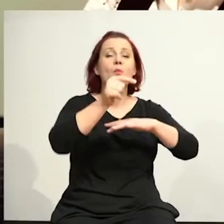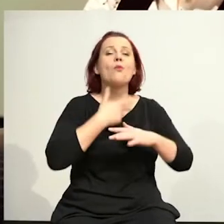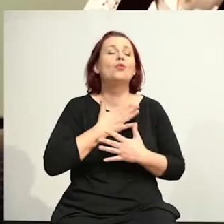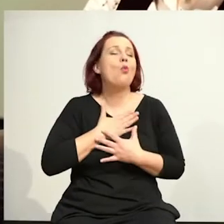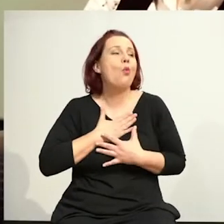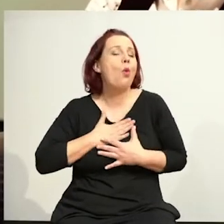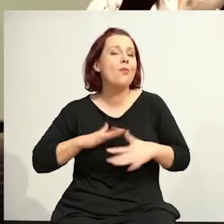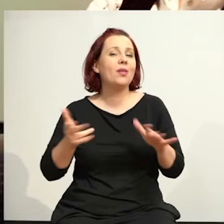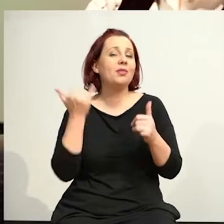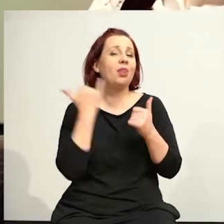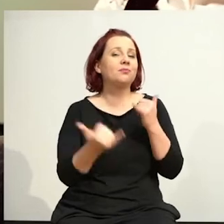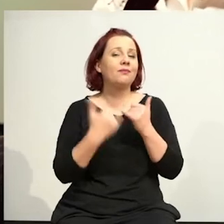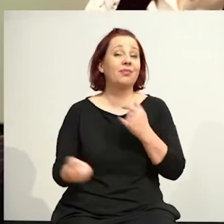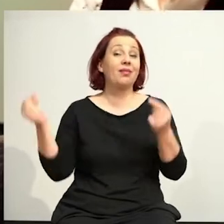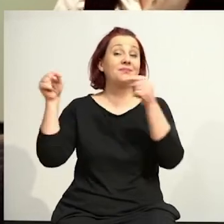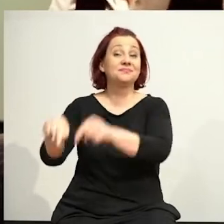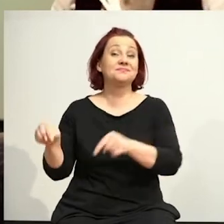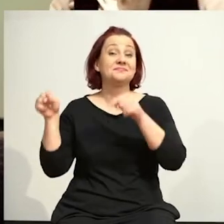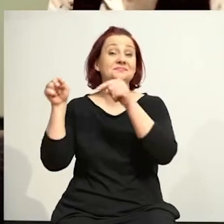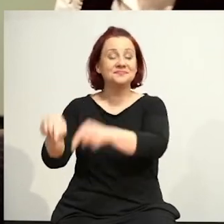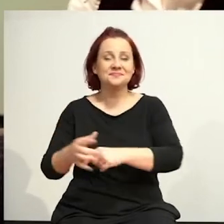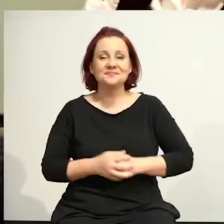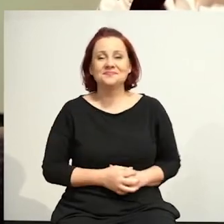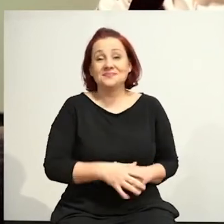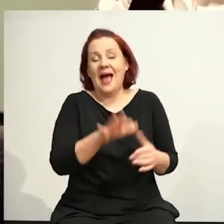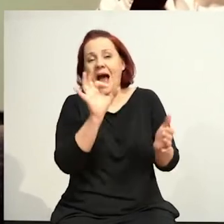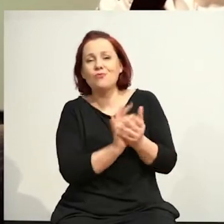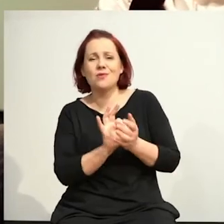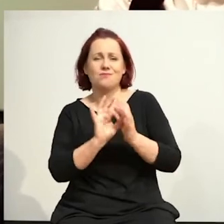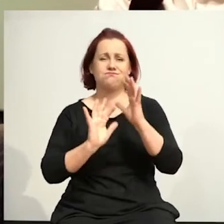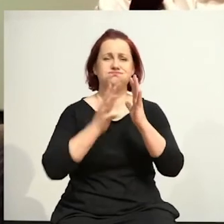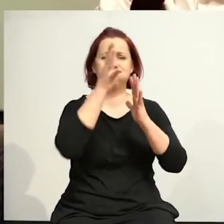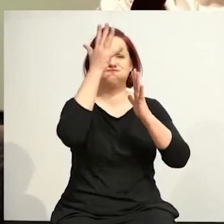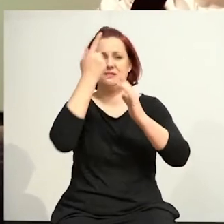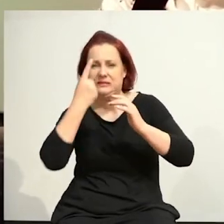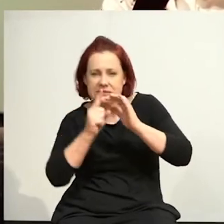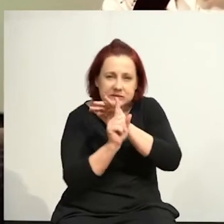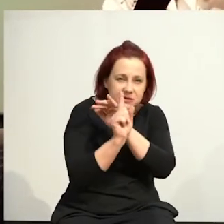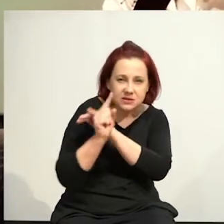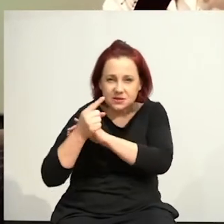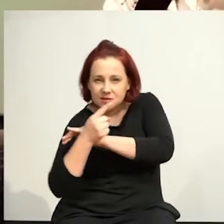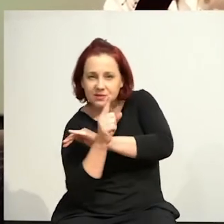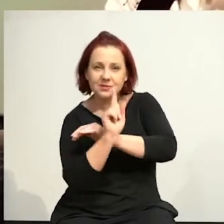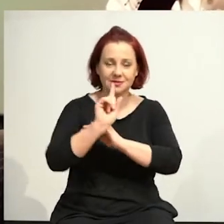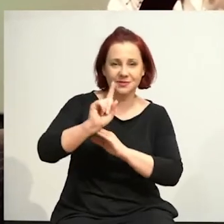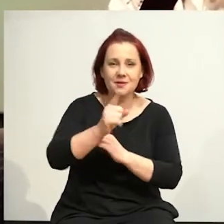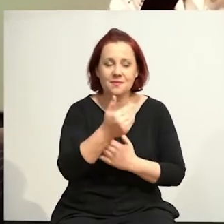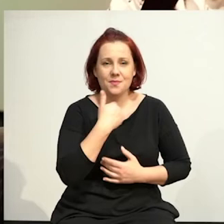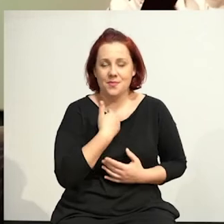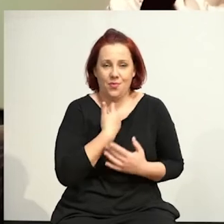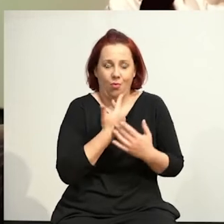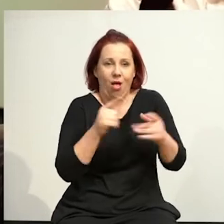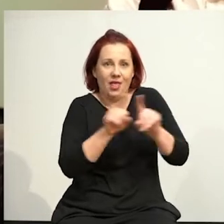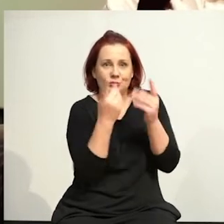wagarów. No więc chodziłem sobie tam po tych chaszczach, bo to właściwie takie chaszcze są raczej, trzeba było się nawet przez